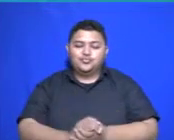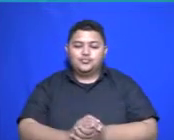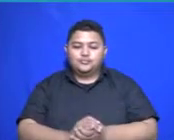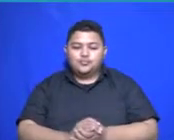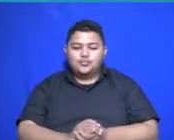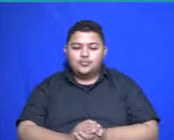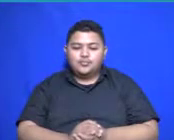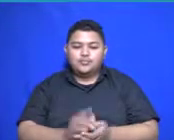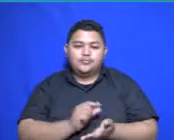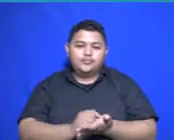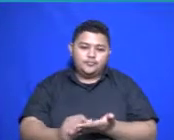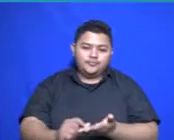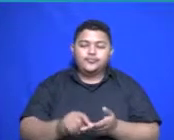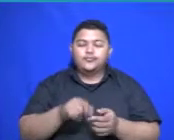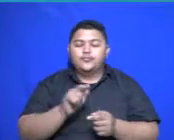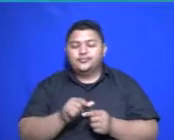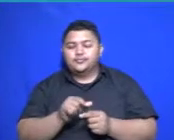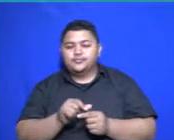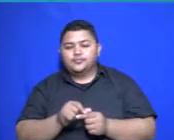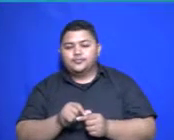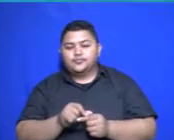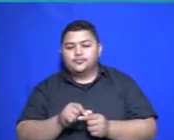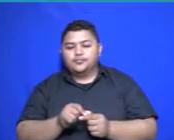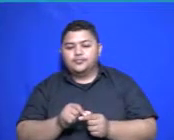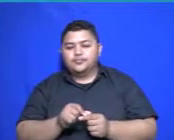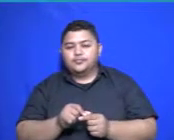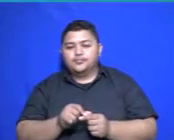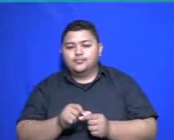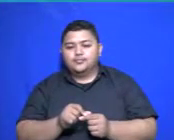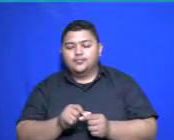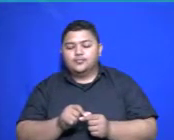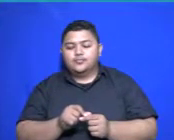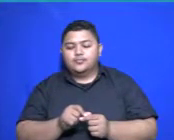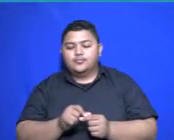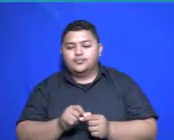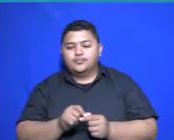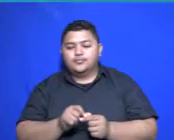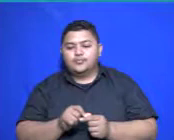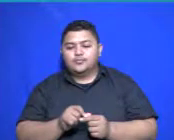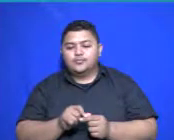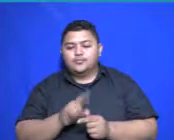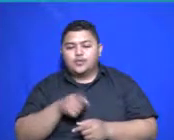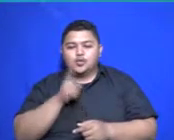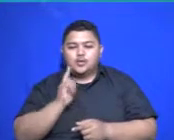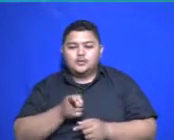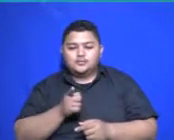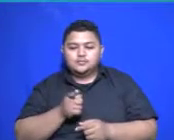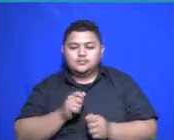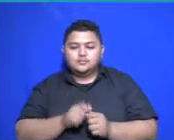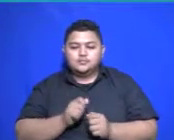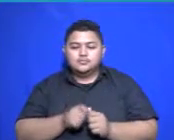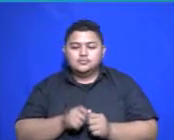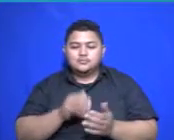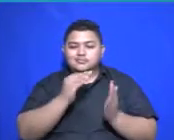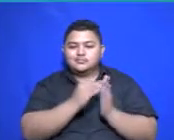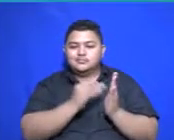berdasarkan amanat Undang-Undang Nomor 5 2011 tentang kemajuan kebudayaan, kita diwajibkan untuk membuat menyusun